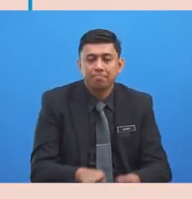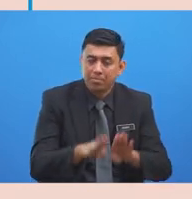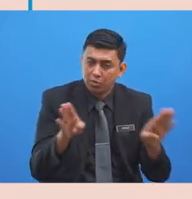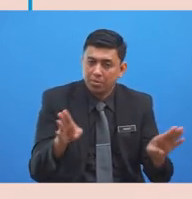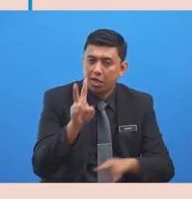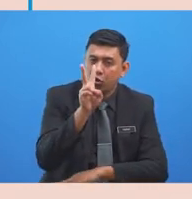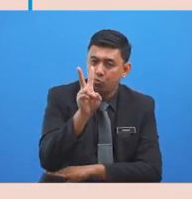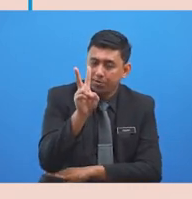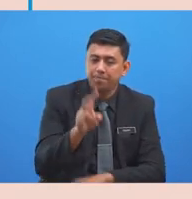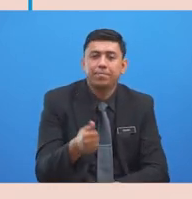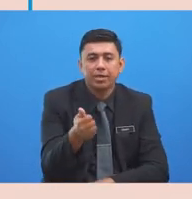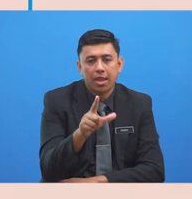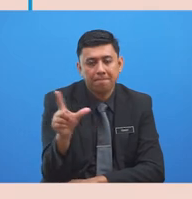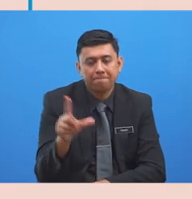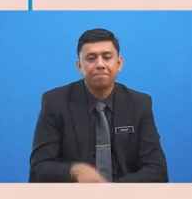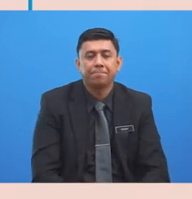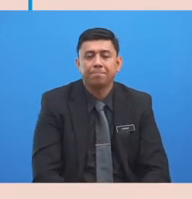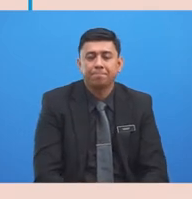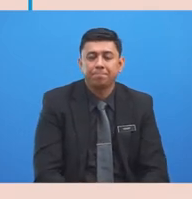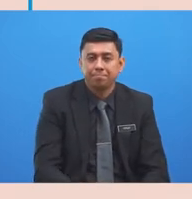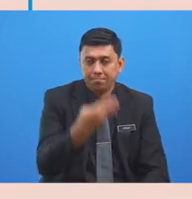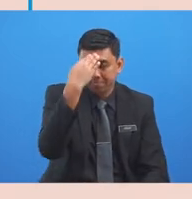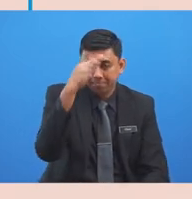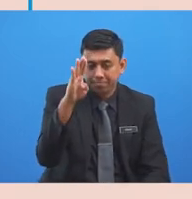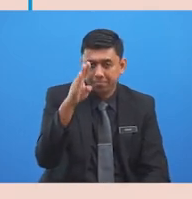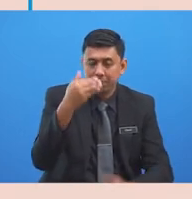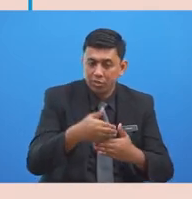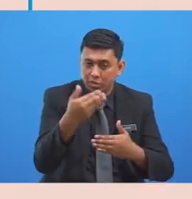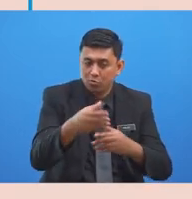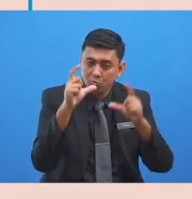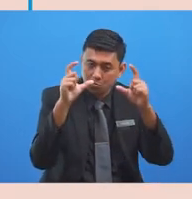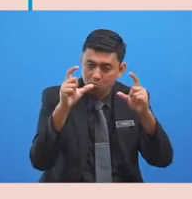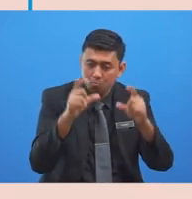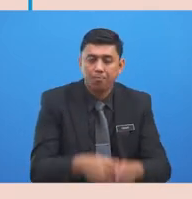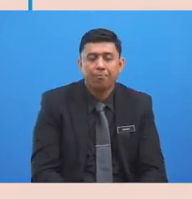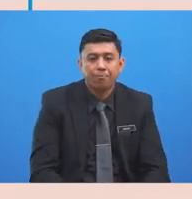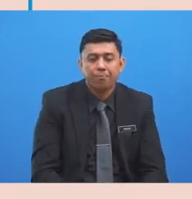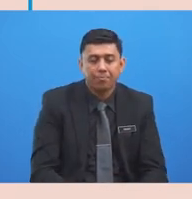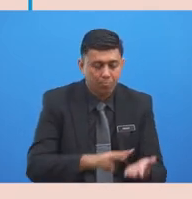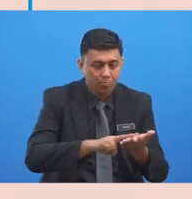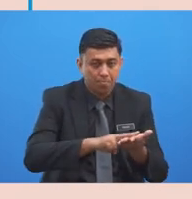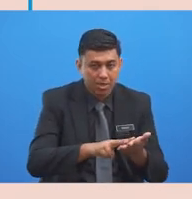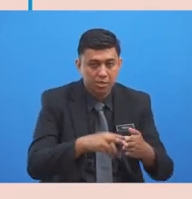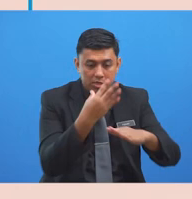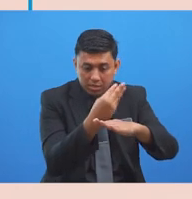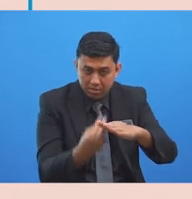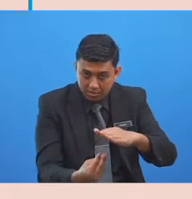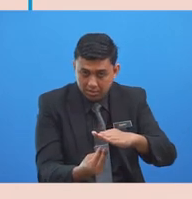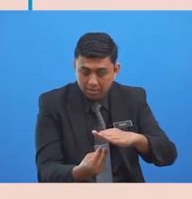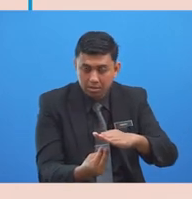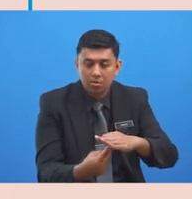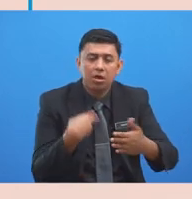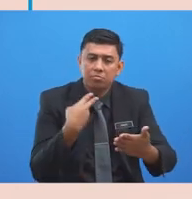Perbezaan yang kedua ialah bagi next kurungan membaca input